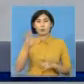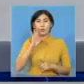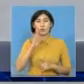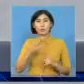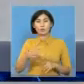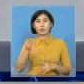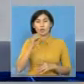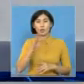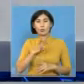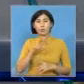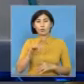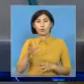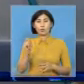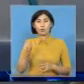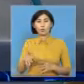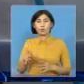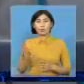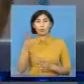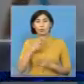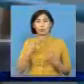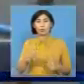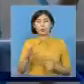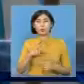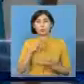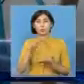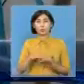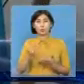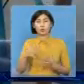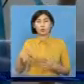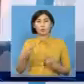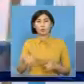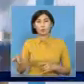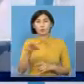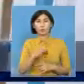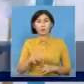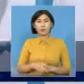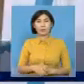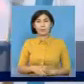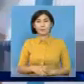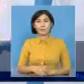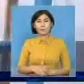напиток, расфасованный в тару, кроме города, уже успешно поставляется и в другие области.